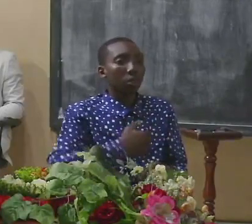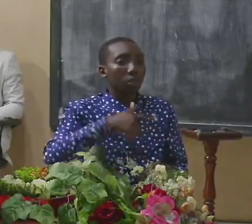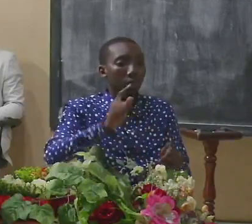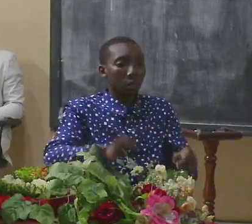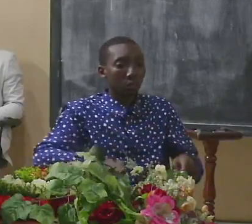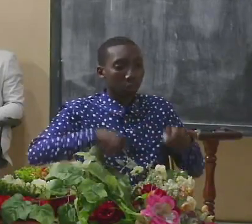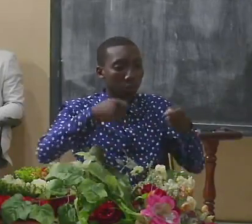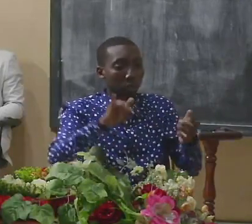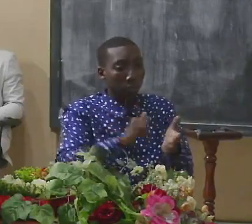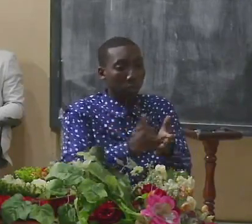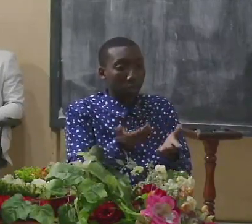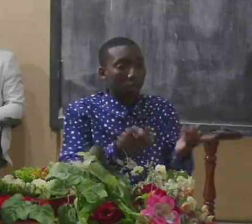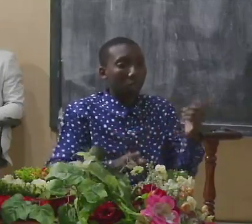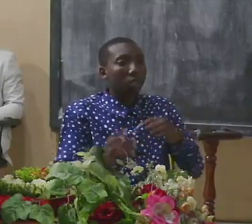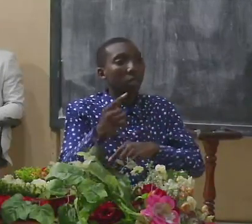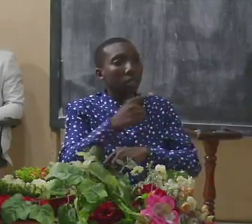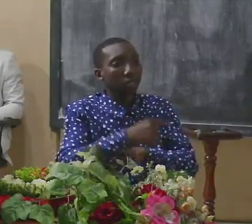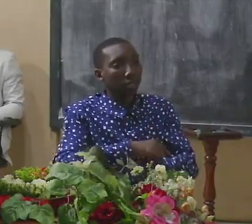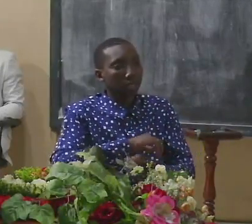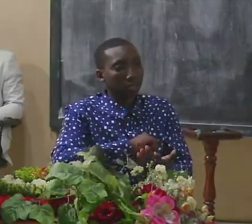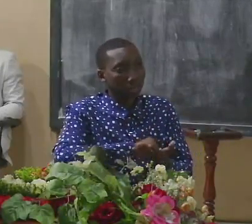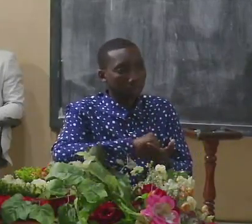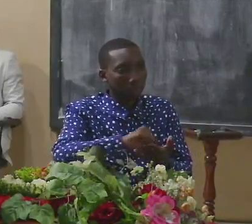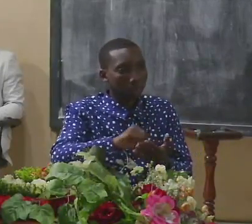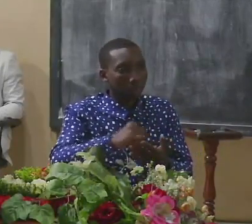C'est ainsi que nous lui avons accordé cette semaine.